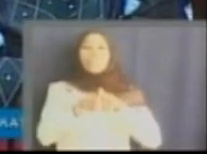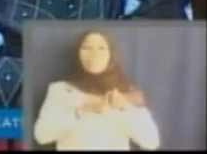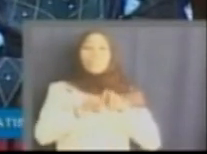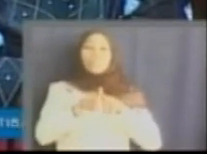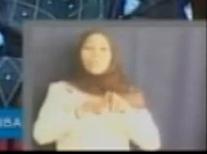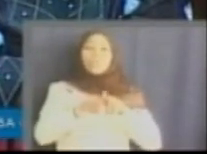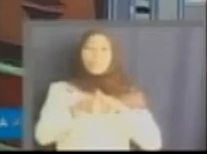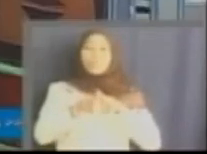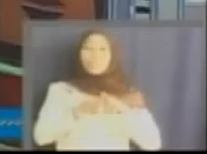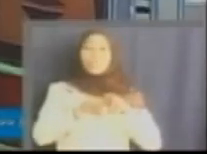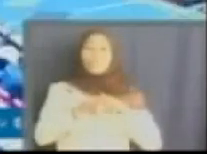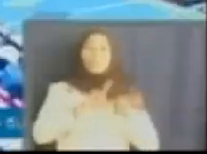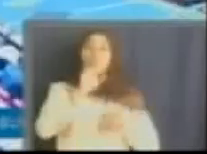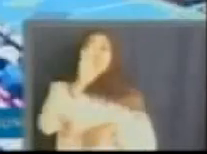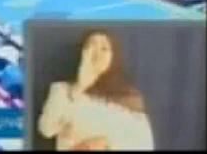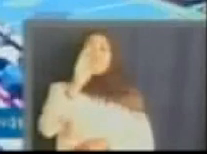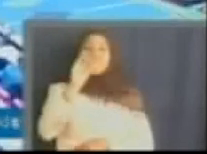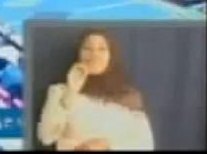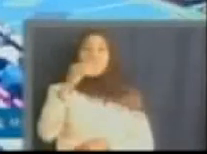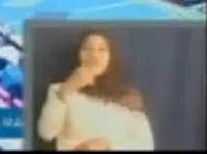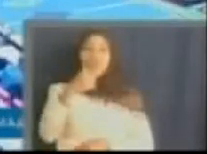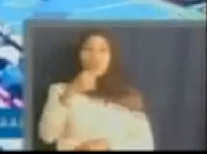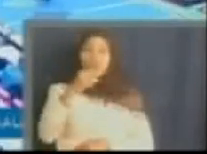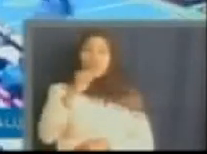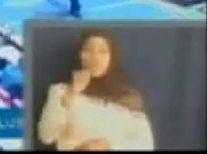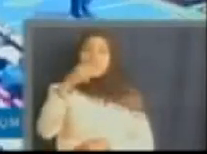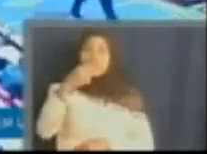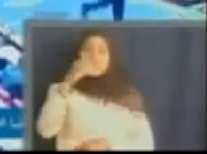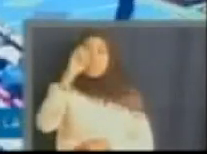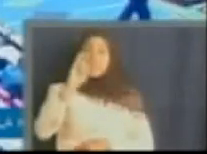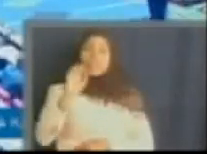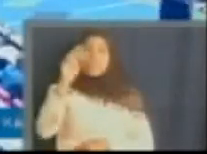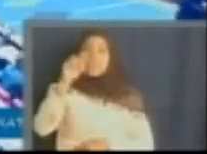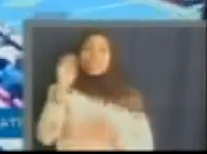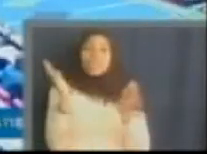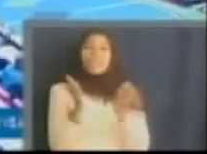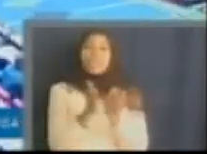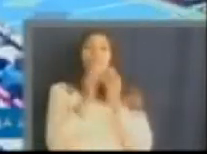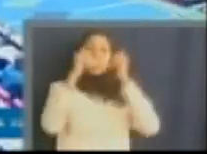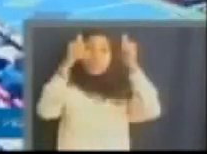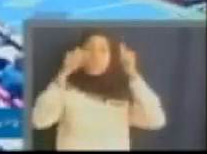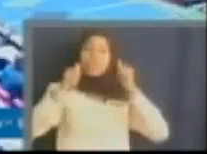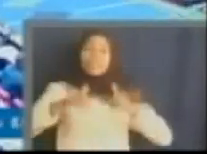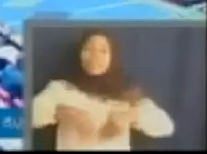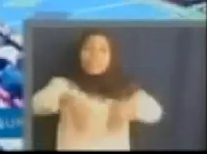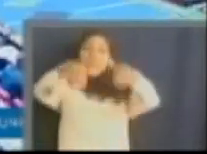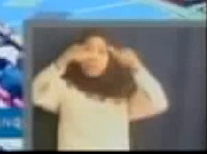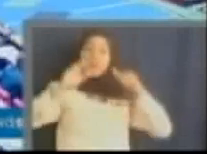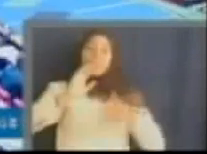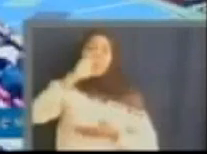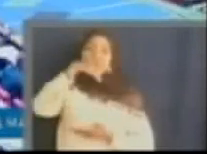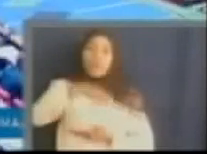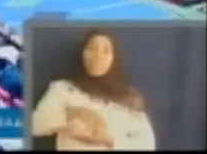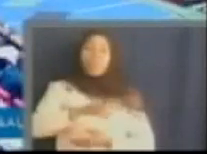Faustin, sio Faustina, Faustin. Ndugu Lile anaomba niwatangazie wabunge wa mkoa wa Dar es Salaam kukutana